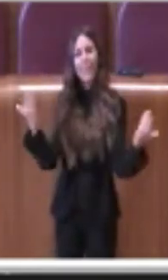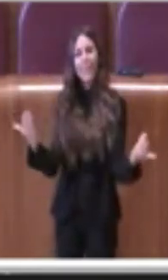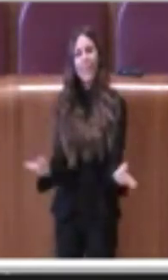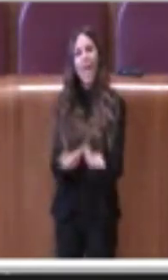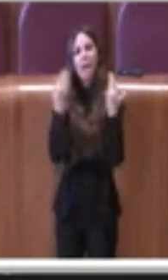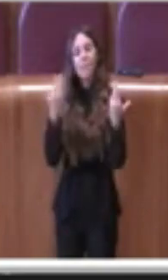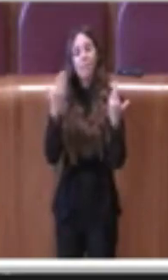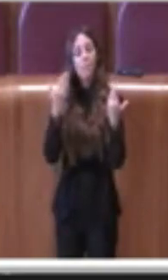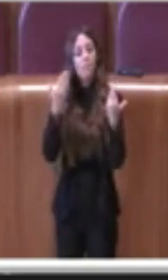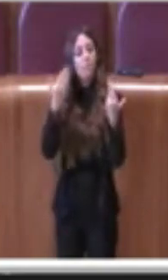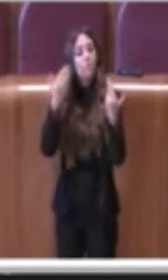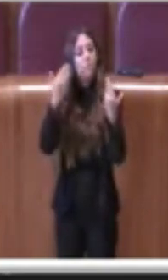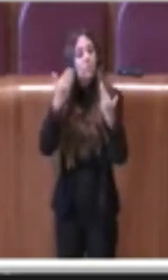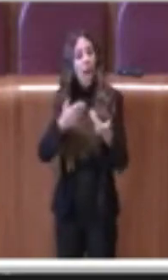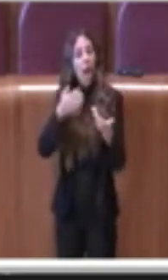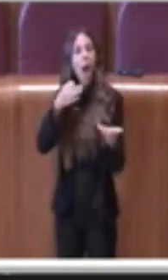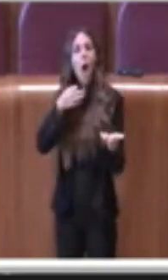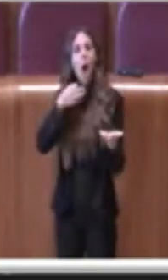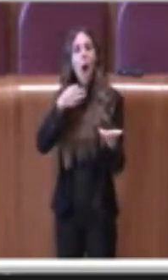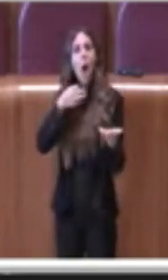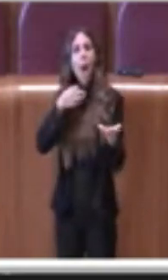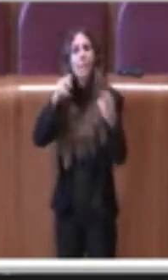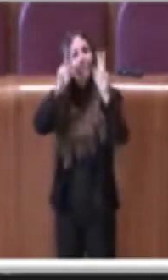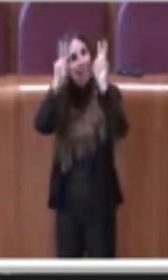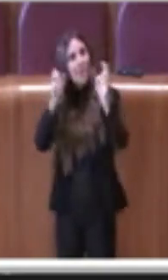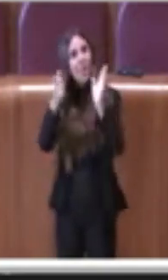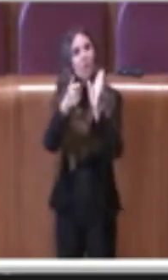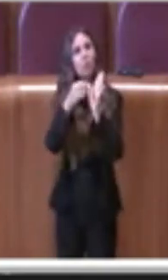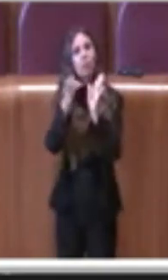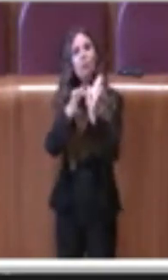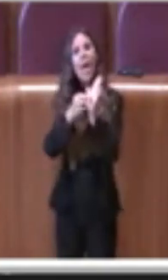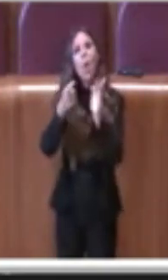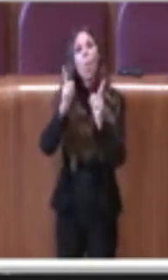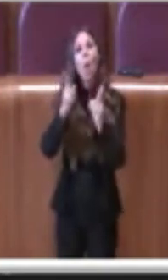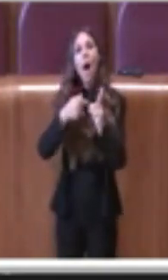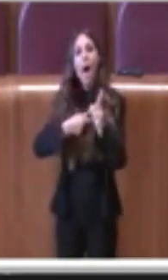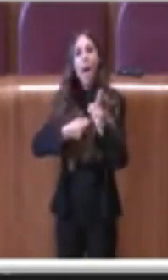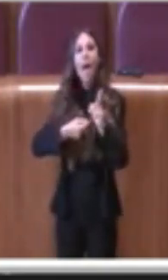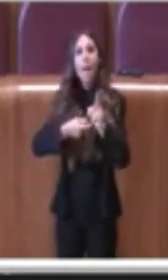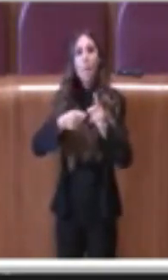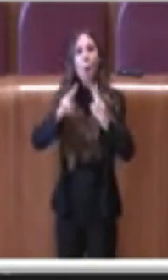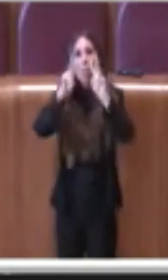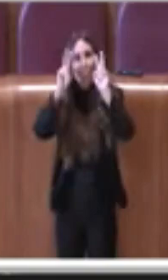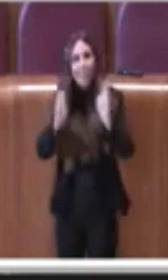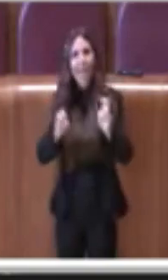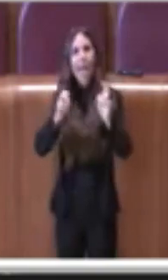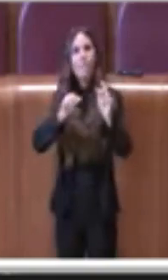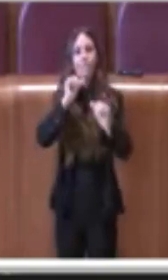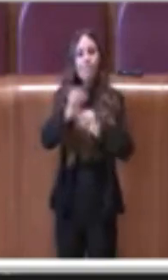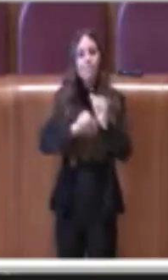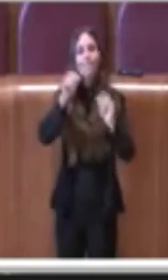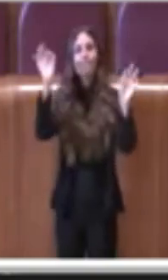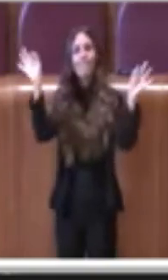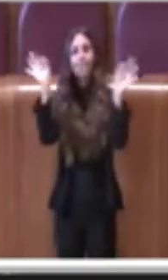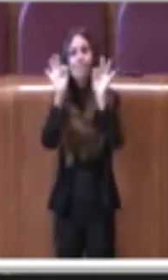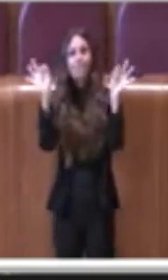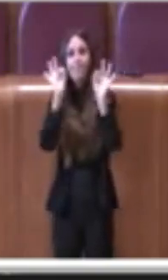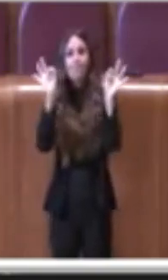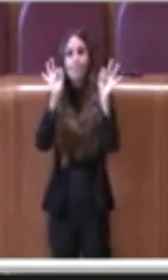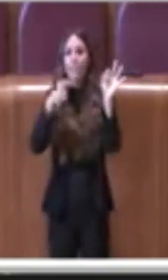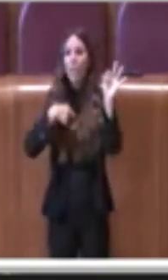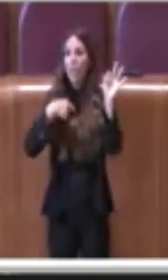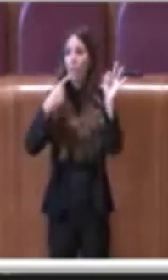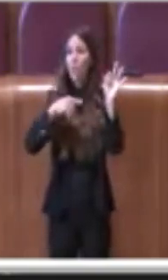finalmente a mettere al centro della politica il tema ai cambiamenti climatici. E questo in risposta al